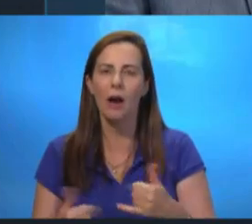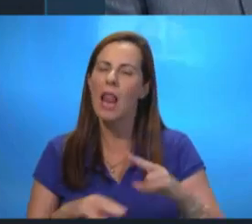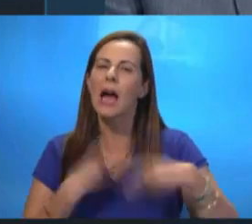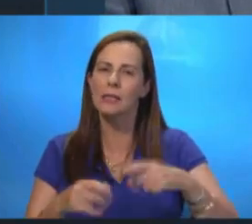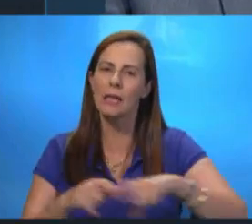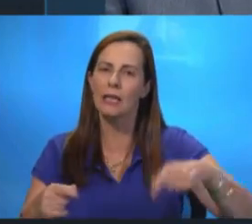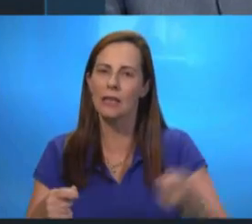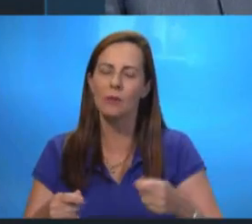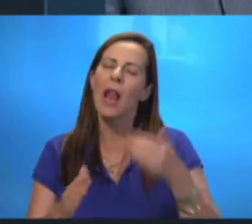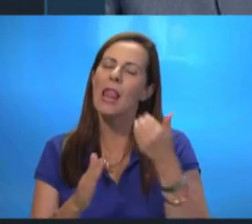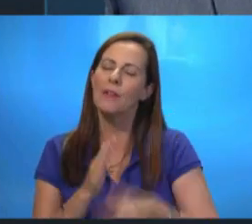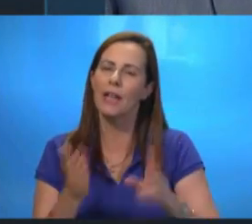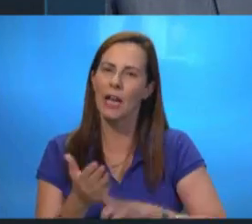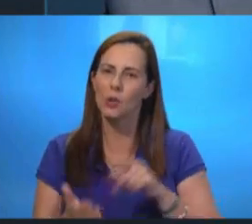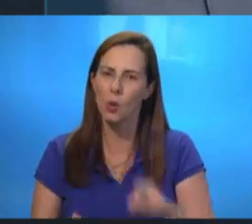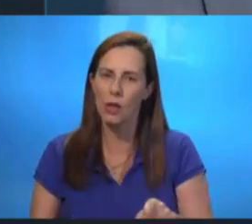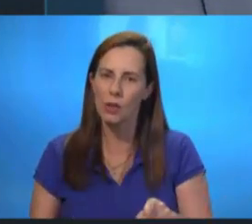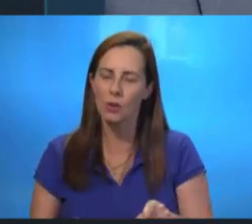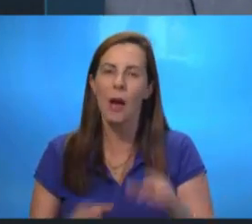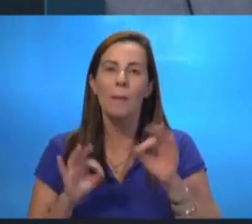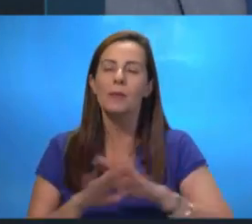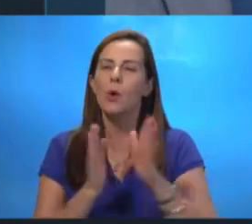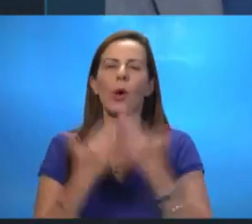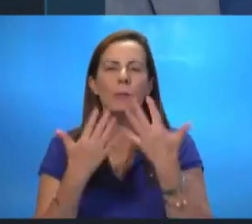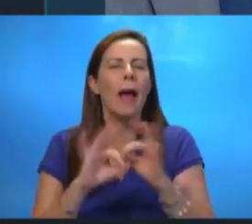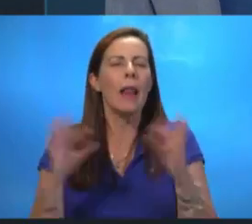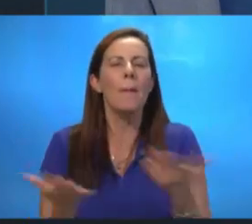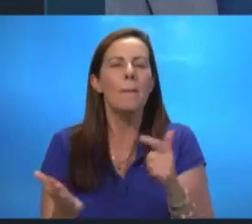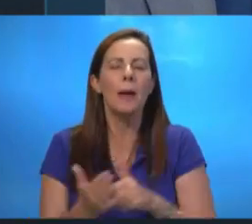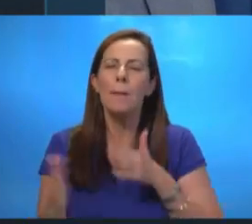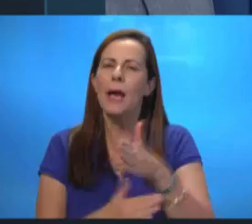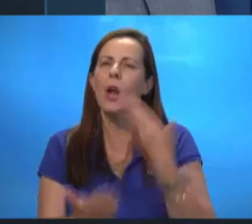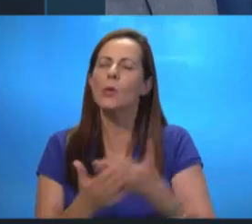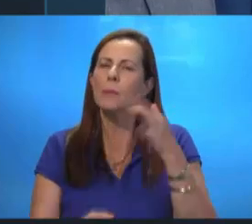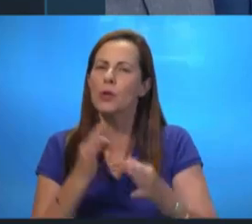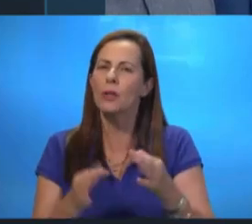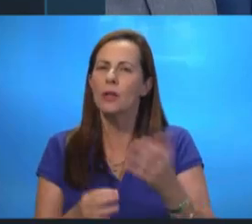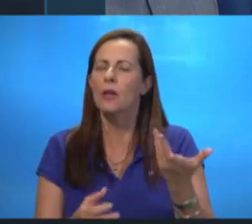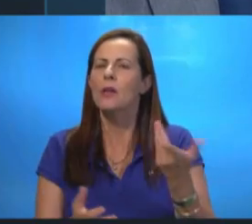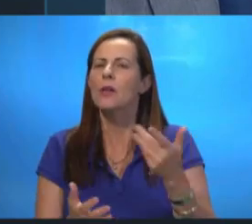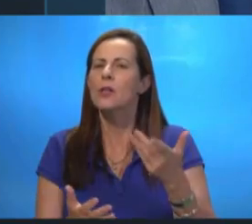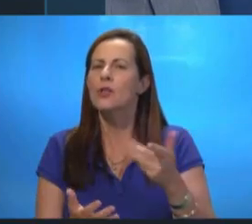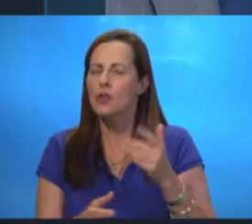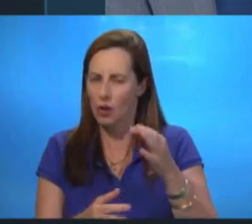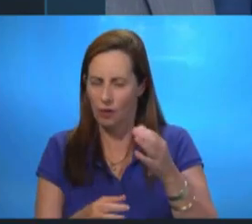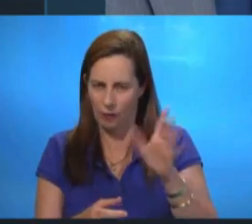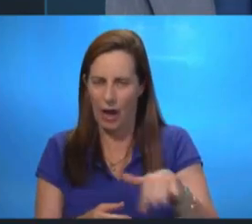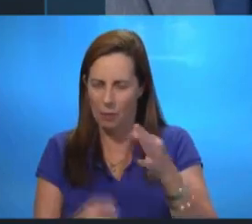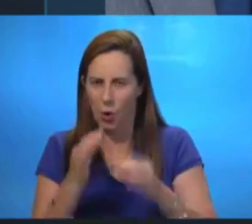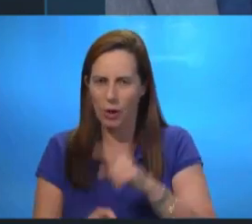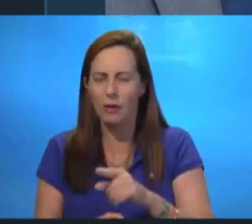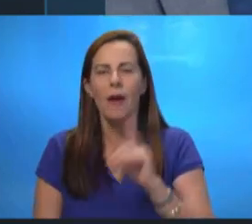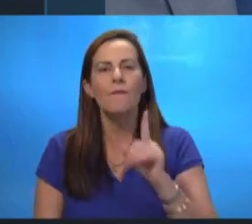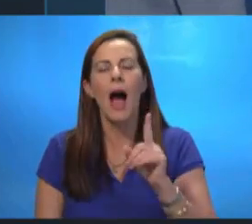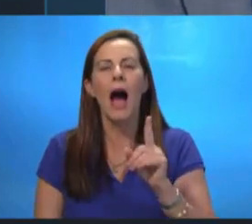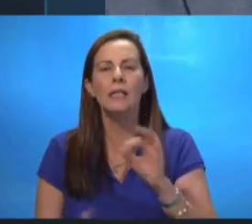הכרטיסים ולוותר על הזכות הזאת. בעצם כל הסיפור החל בגלל פנייה ליועץ המשפטי שביצעו עודד קרמר ועורך דין שחר בן מאיר, ואז